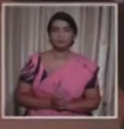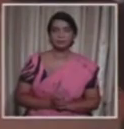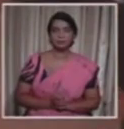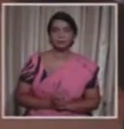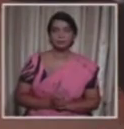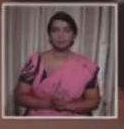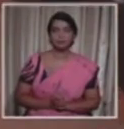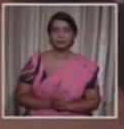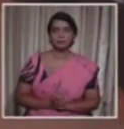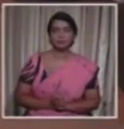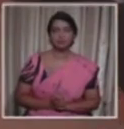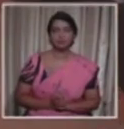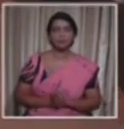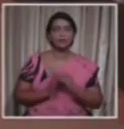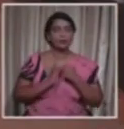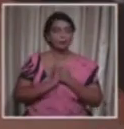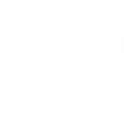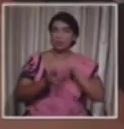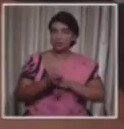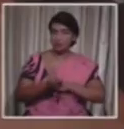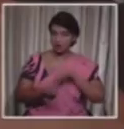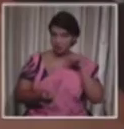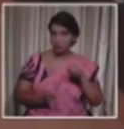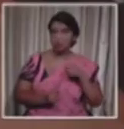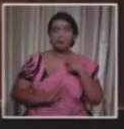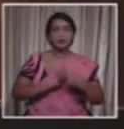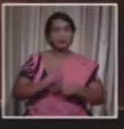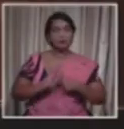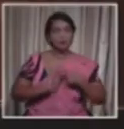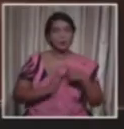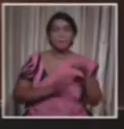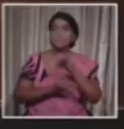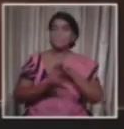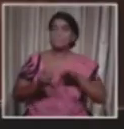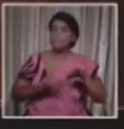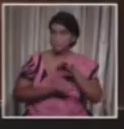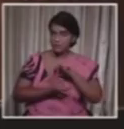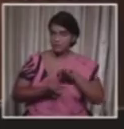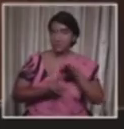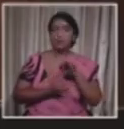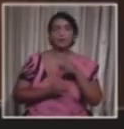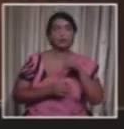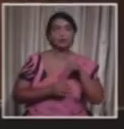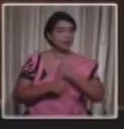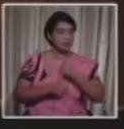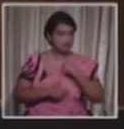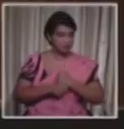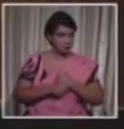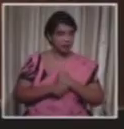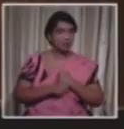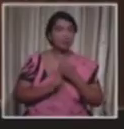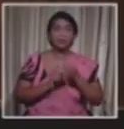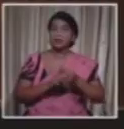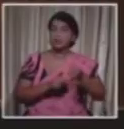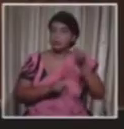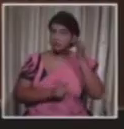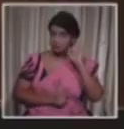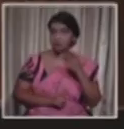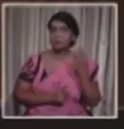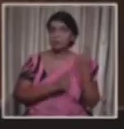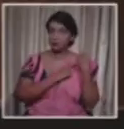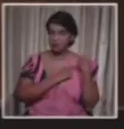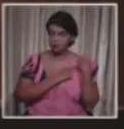ගරු පාර්ලිමේන්තු මහලේකම්තුමනි, ශ්‍රී ලංකා ප්‍රජාතාන්ත්‍රික සමාජවාදී ජනරජයේ ජනාධිපති